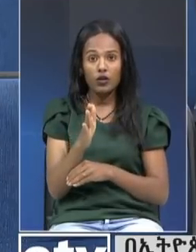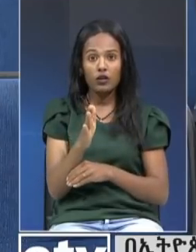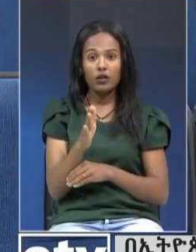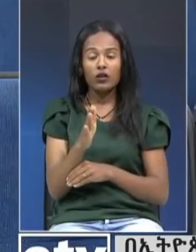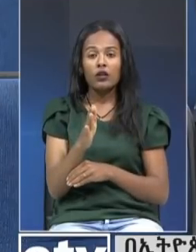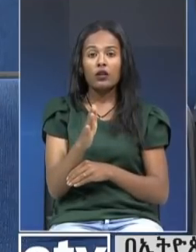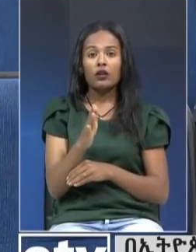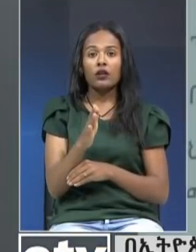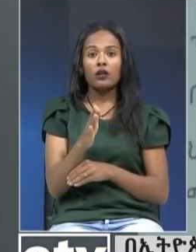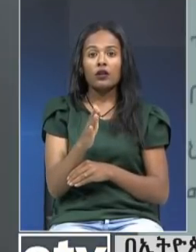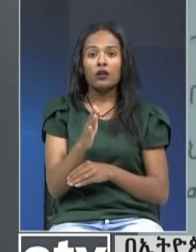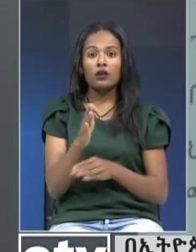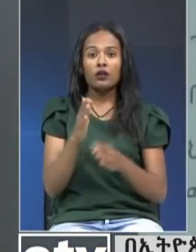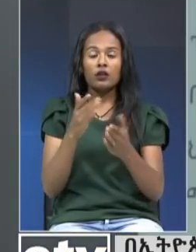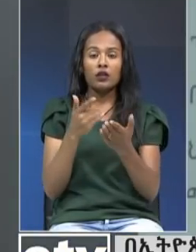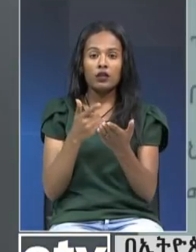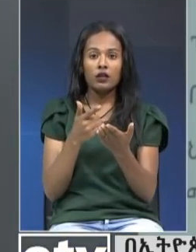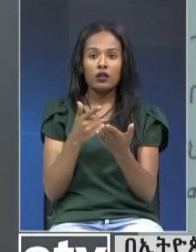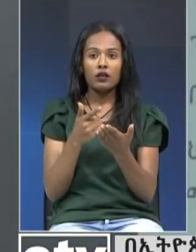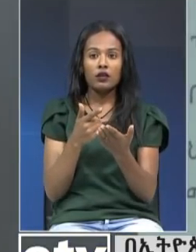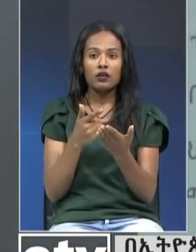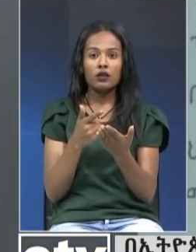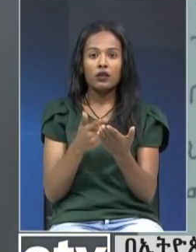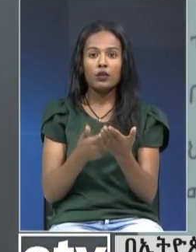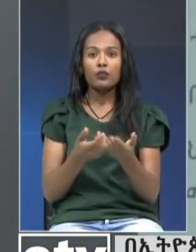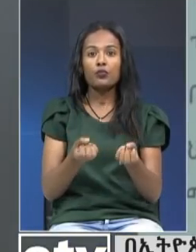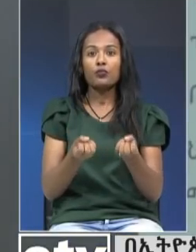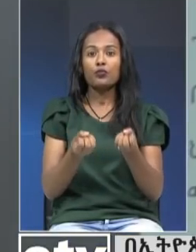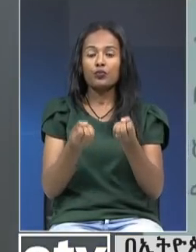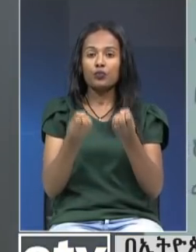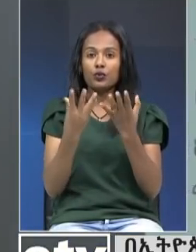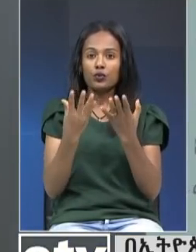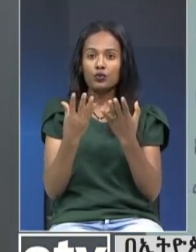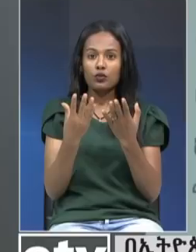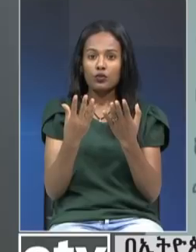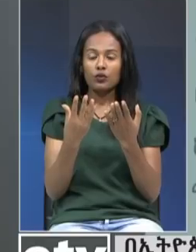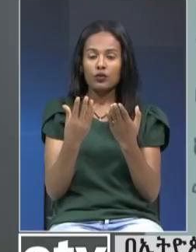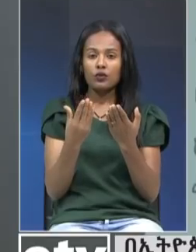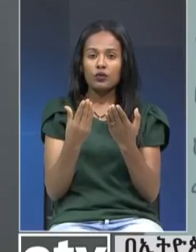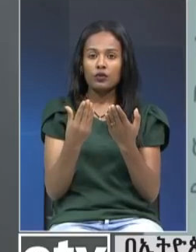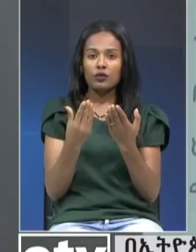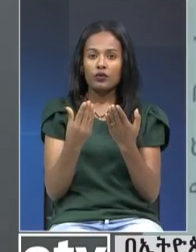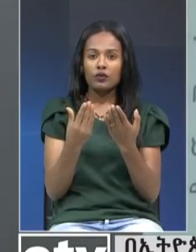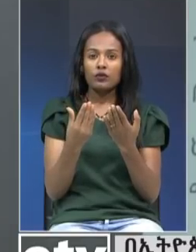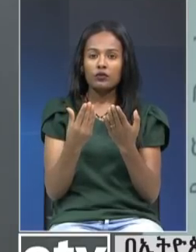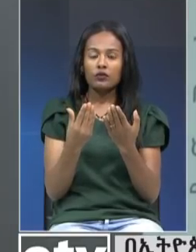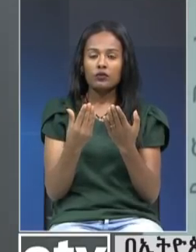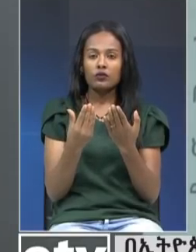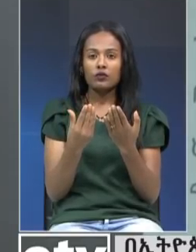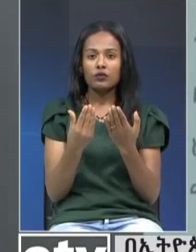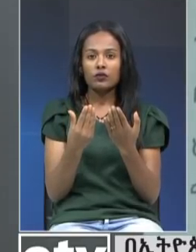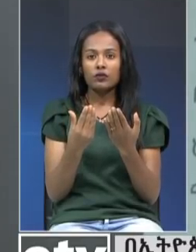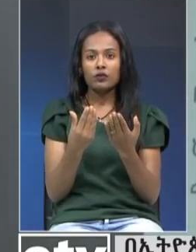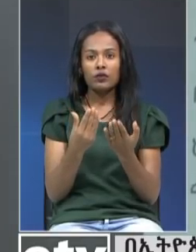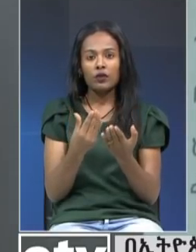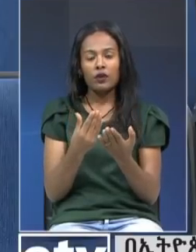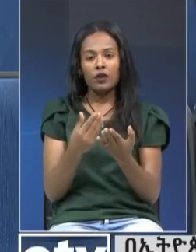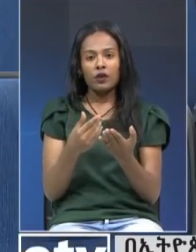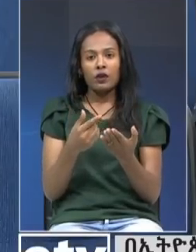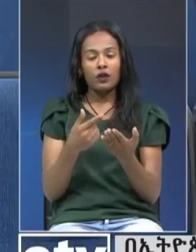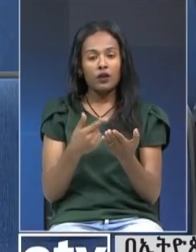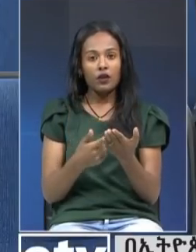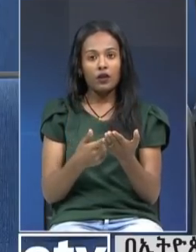ብዙ ዋጋ እንከፍላለን፣ ብዙ ጉዳት እንጎዳለን፣ ህዝብም አገርም